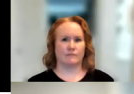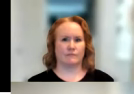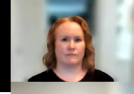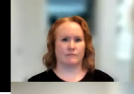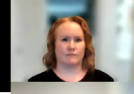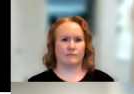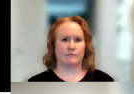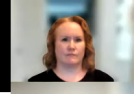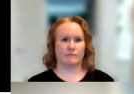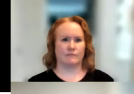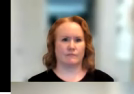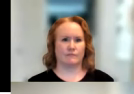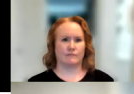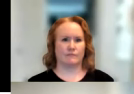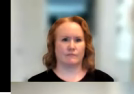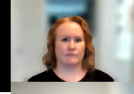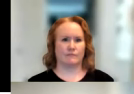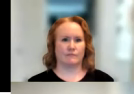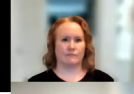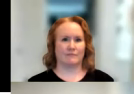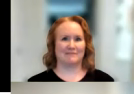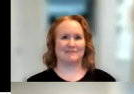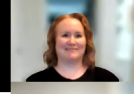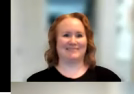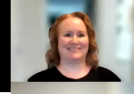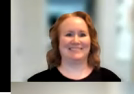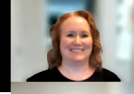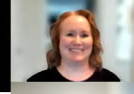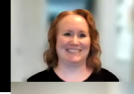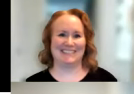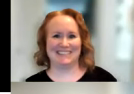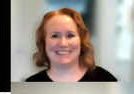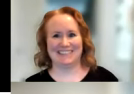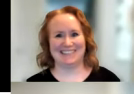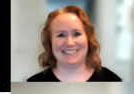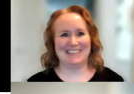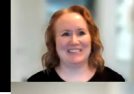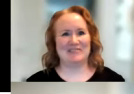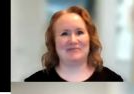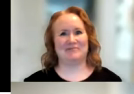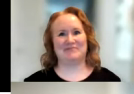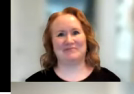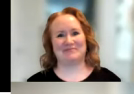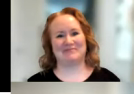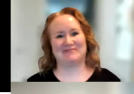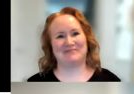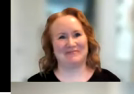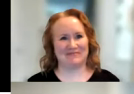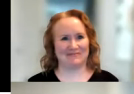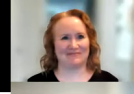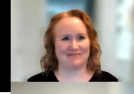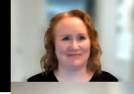Og så har vi da, ja, gå videre, Silje. Er du ferdig? Ja. Takk skal du ha. Når det gjelder da